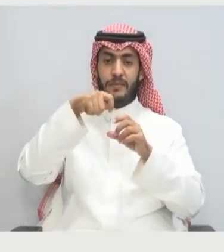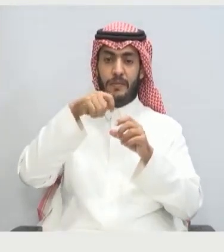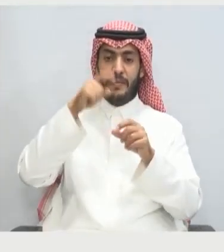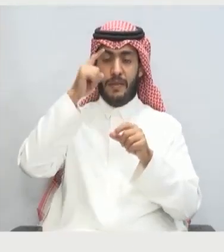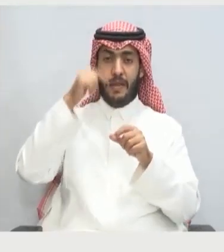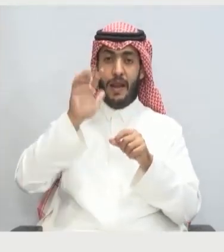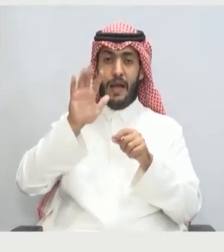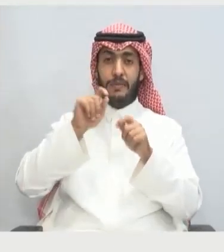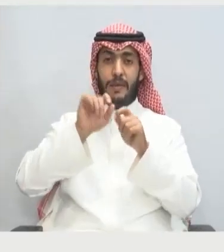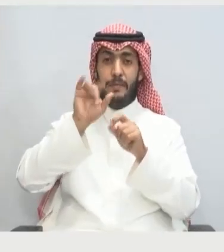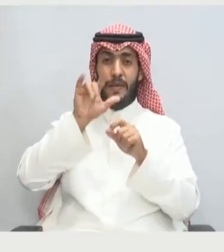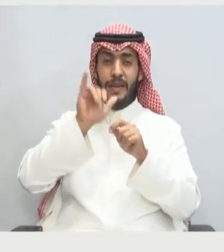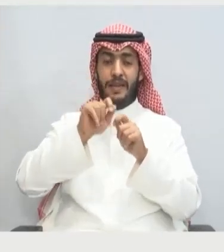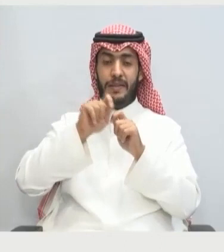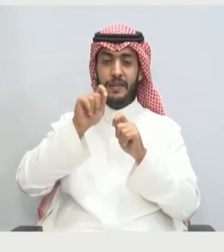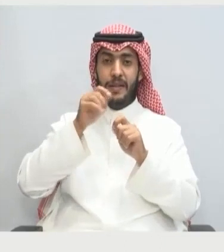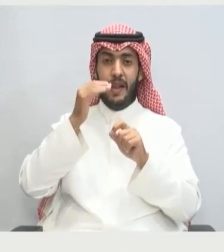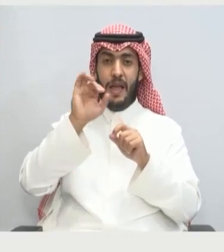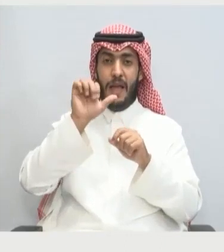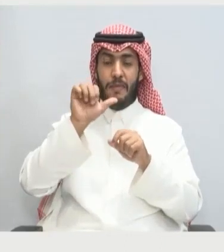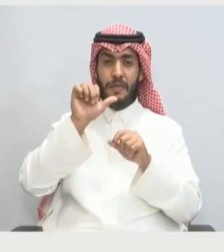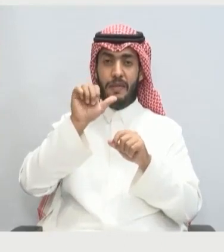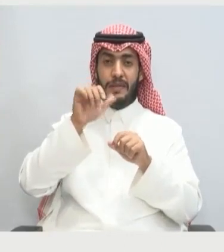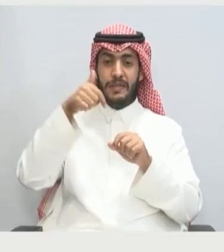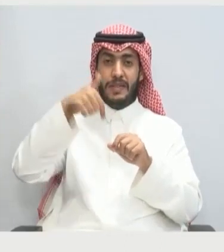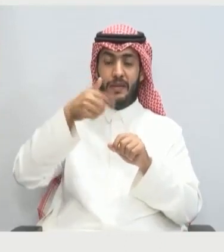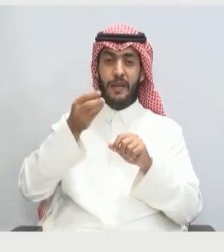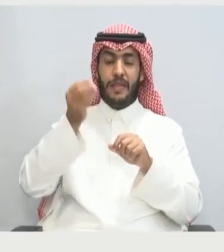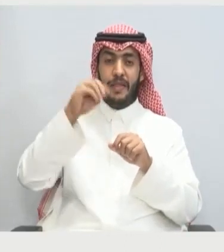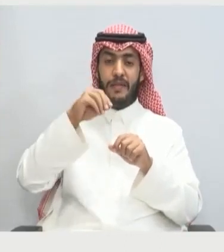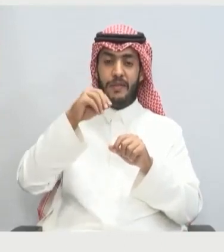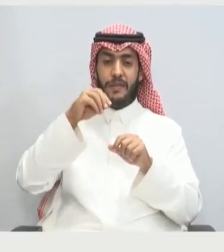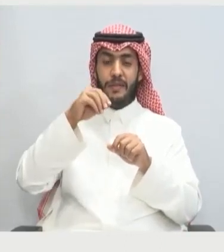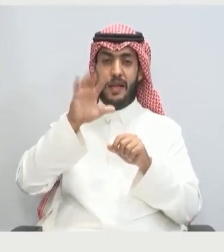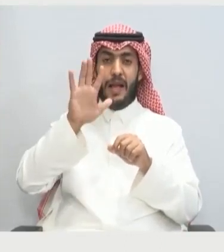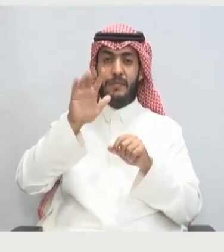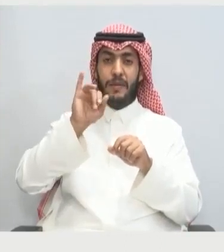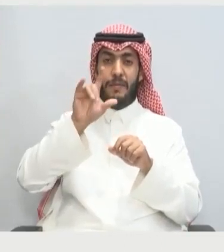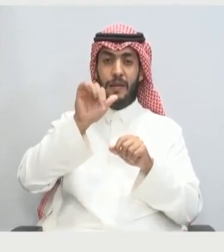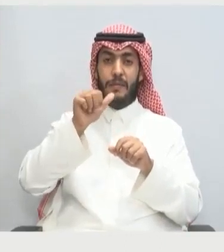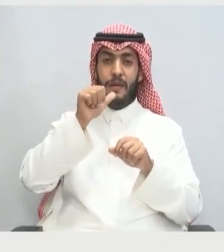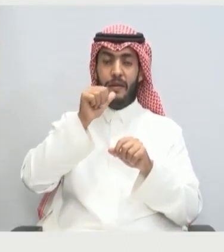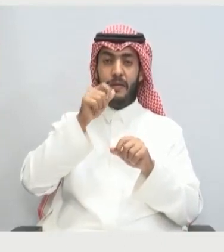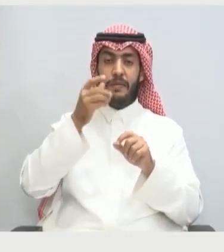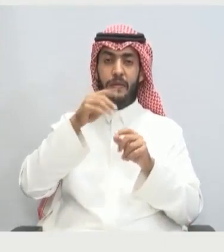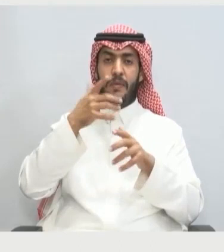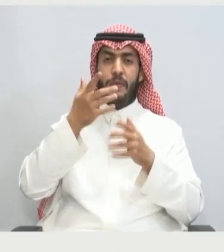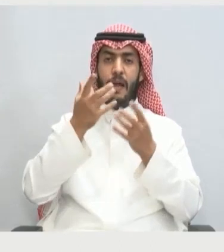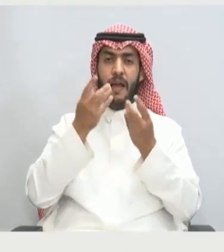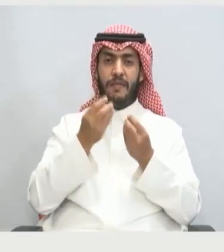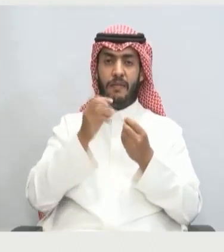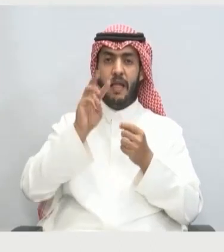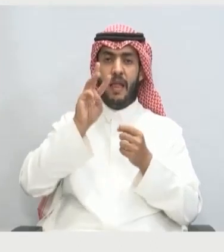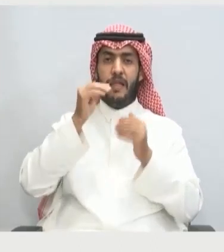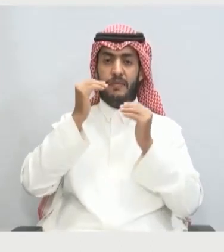اخذت 5 ملي من الحمض الذي تركيزه سته واضفت اليه 5 ملي من الماء سيصبح مخفف ويعطيني